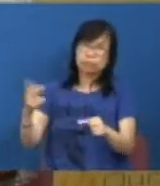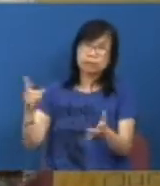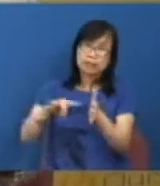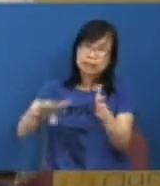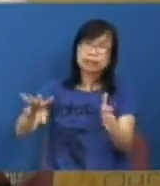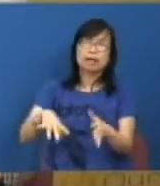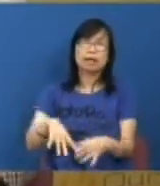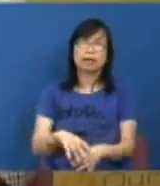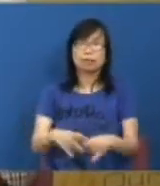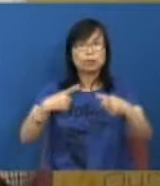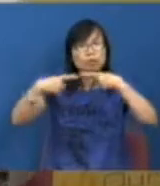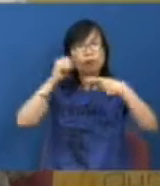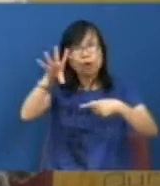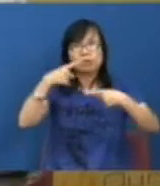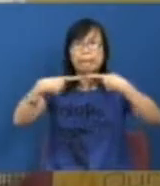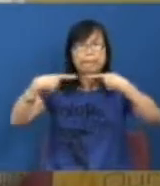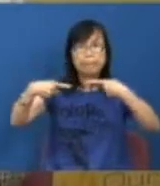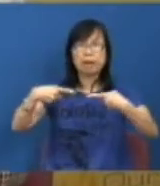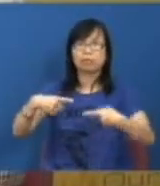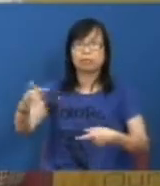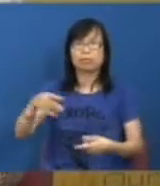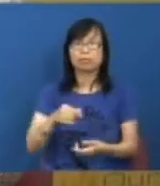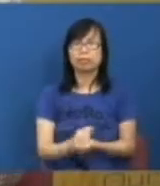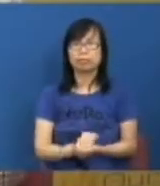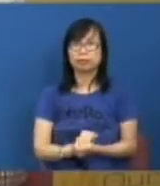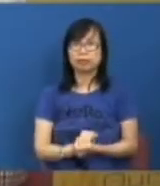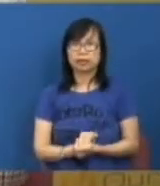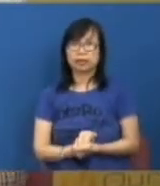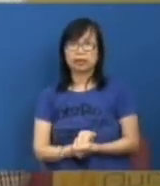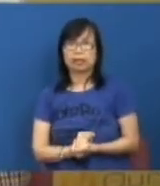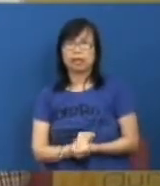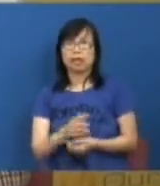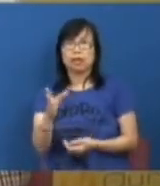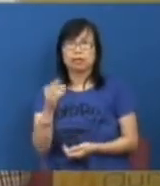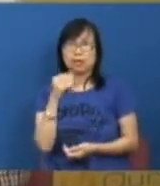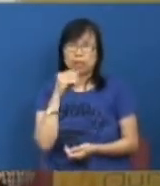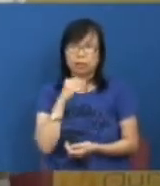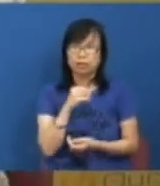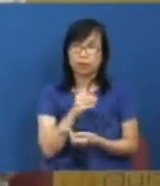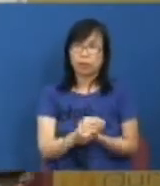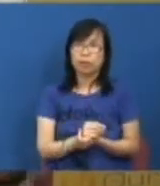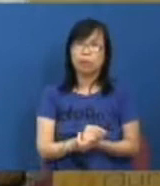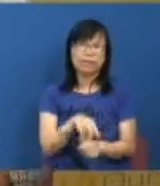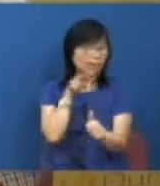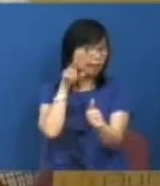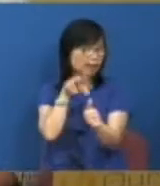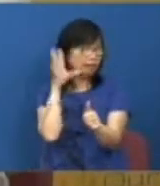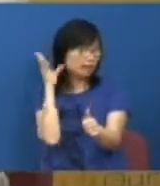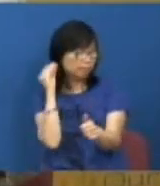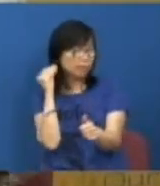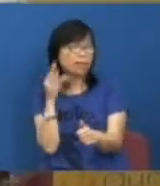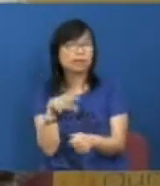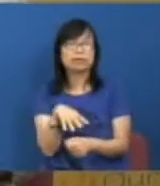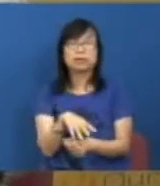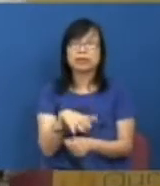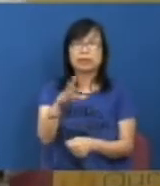掂咧，你不如自己自發，即係呢度真係就算有竊聽風雲好嚇，有即係監聽風雲都好，唔該